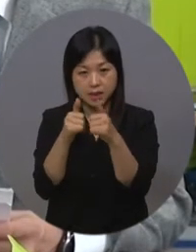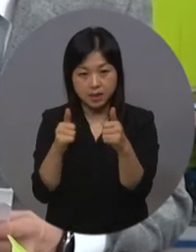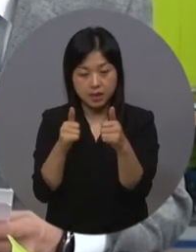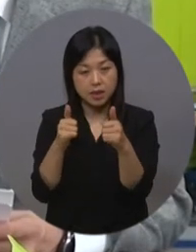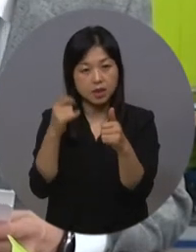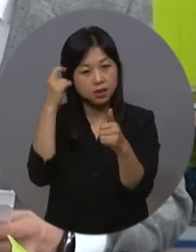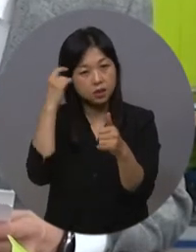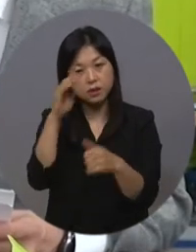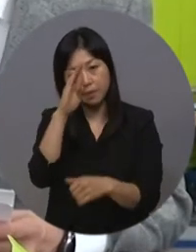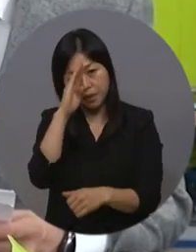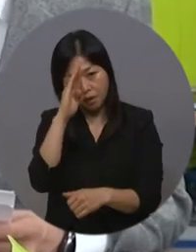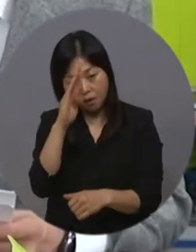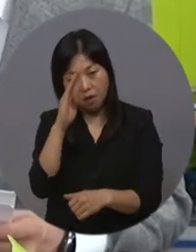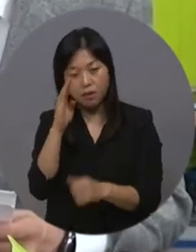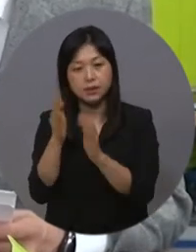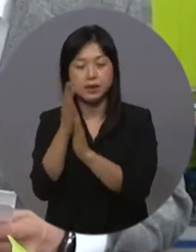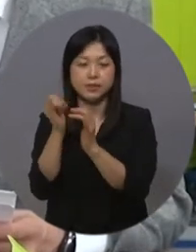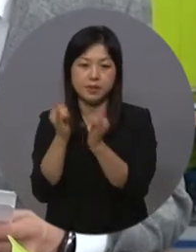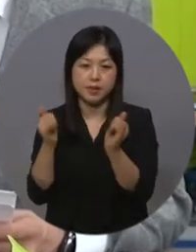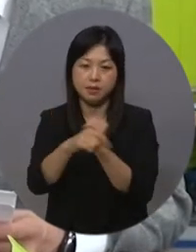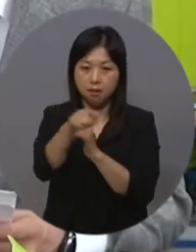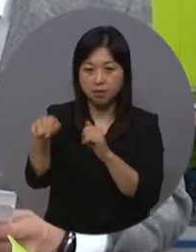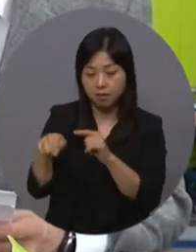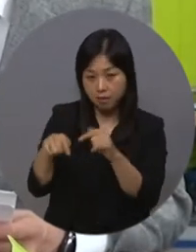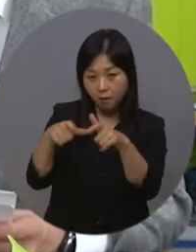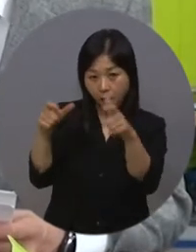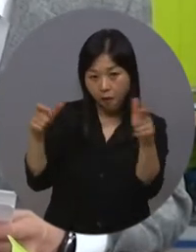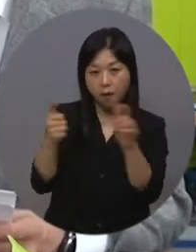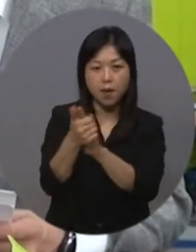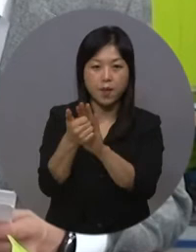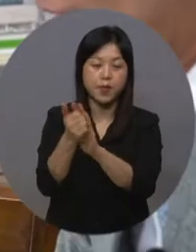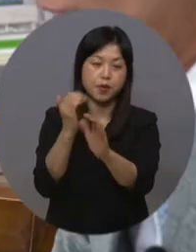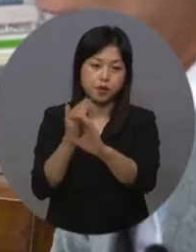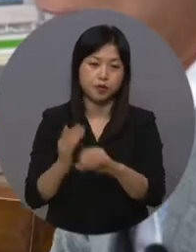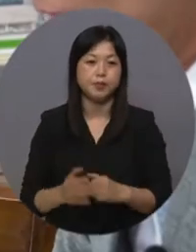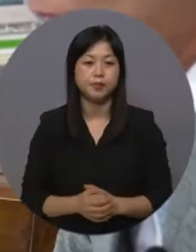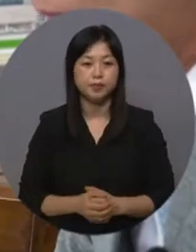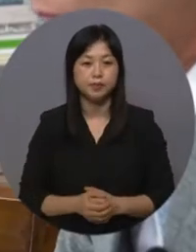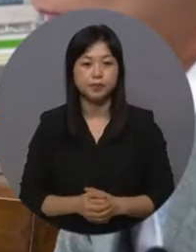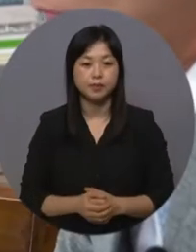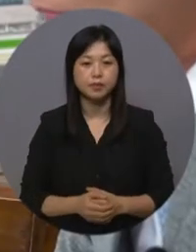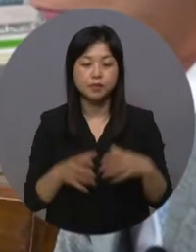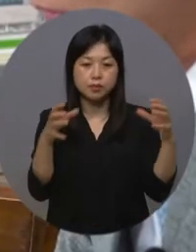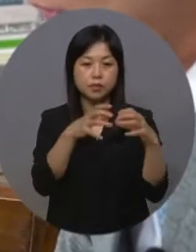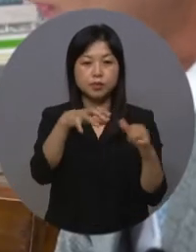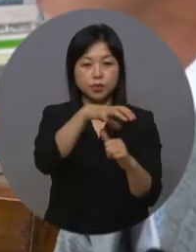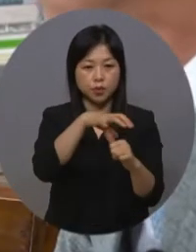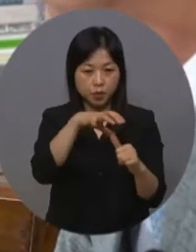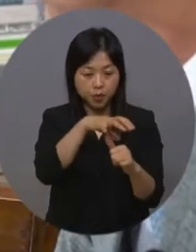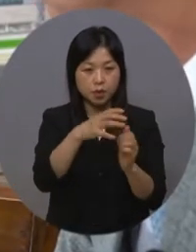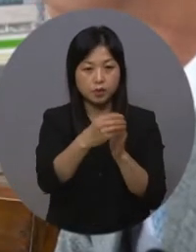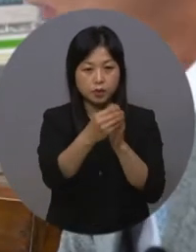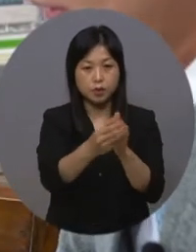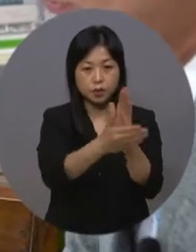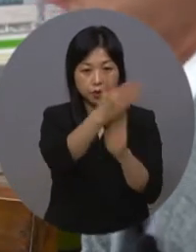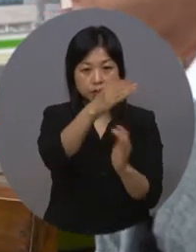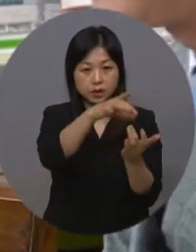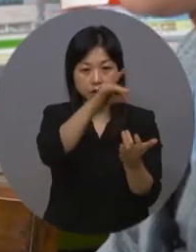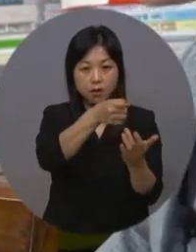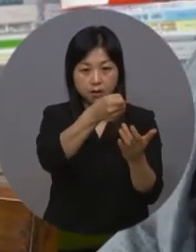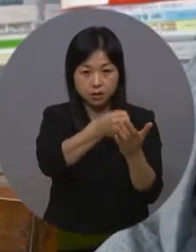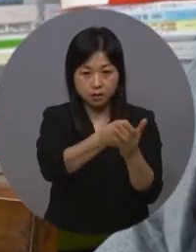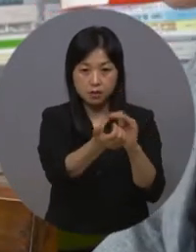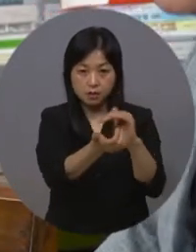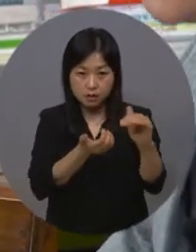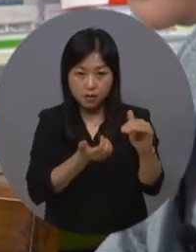장애인이라든지 또 정신질환을 앓는 시민들까지 점점 크게 지금 확대를 하고 있습니다. 그 통합돌봄 선도도시 선정 이전에도 네.